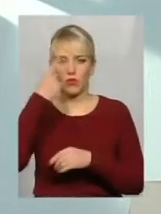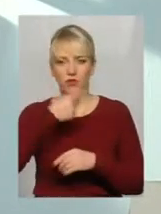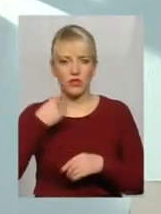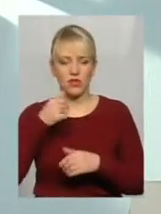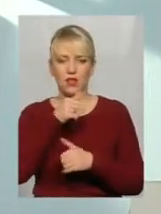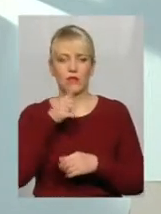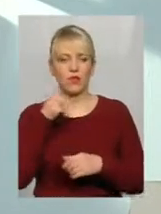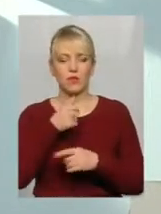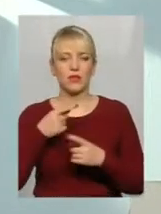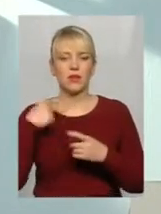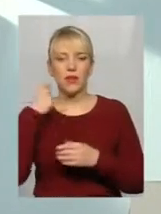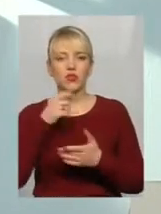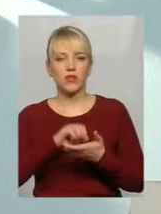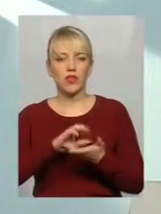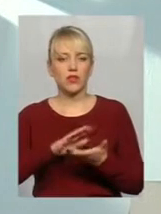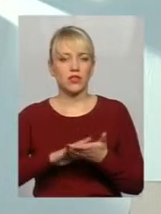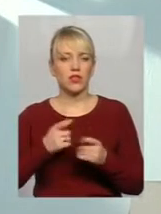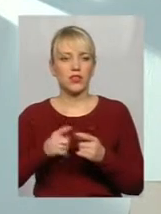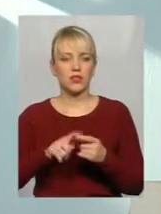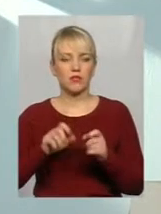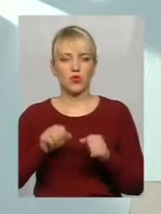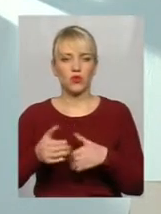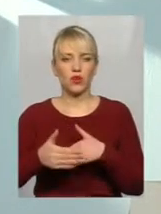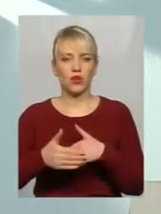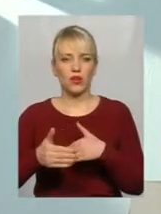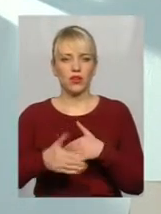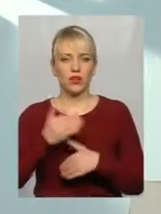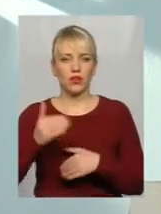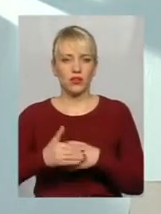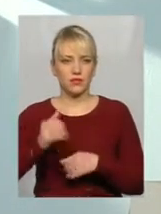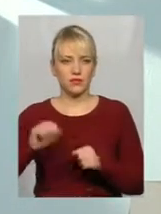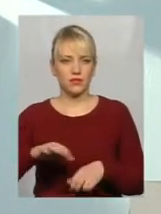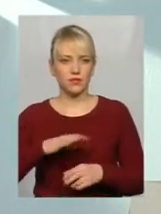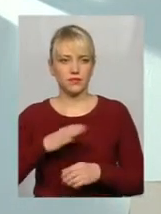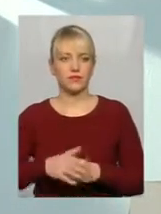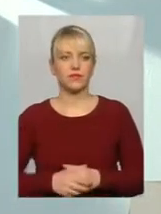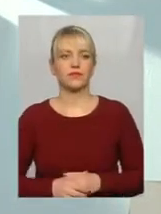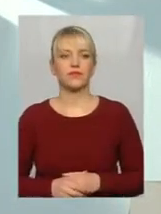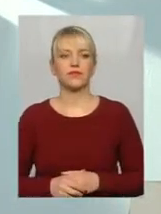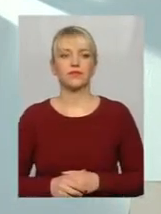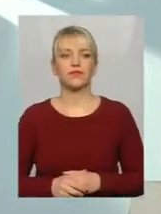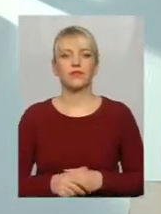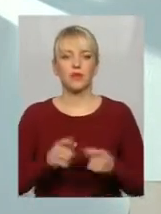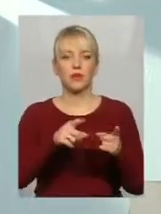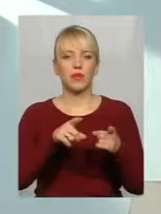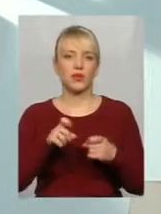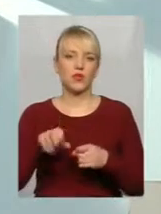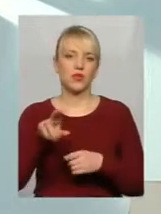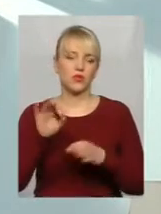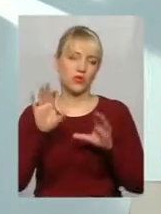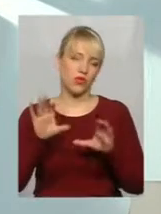є, можна отримати відповідне, скажімо так, притягнення до